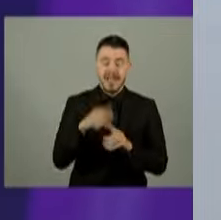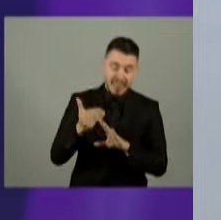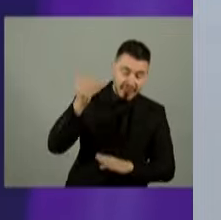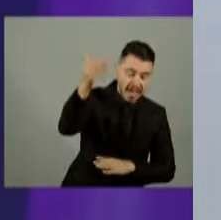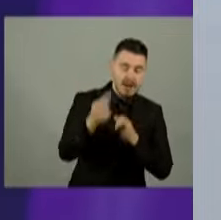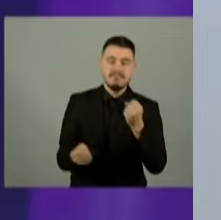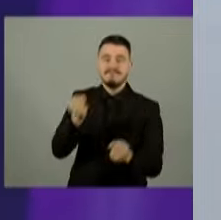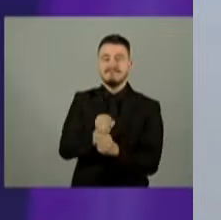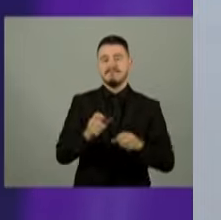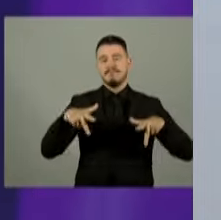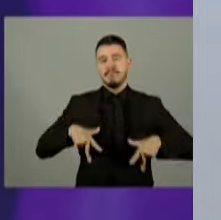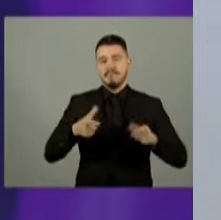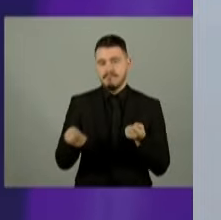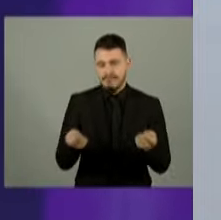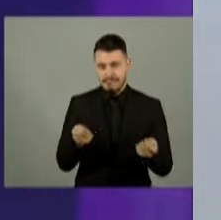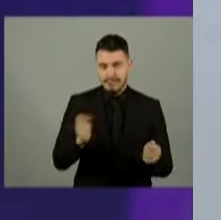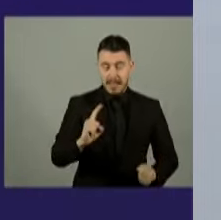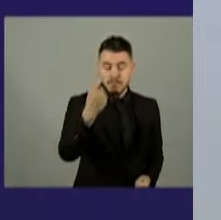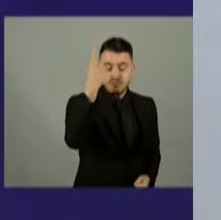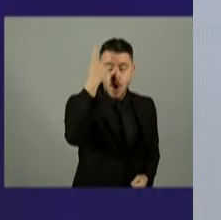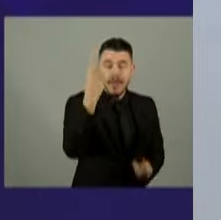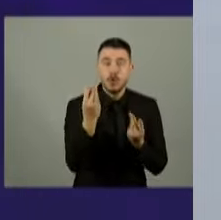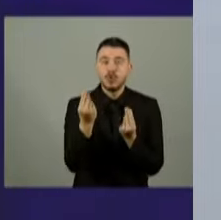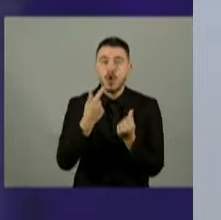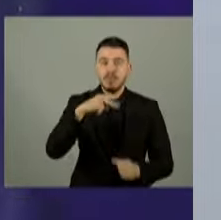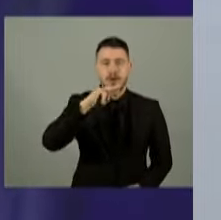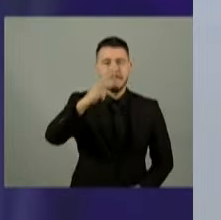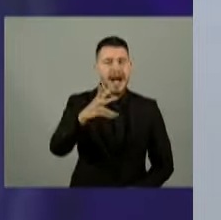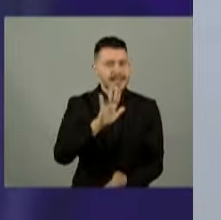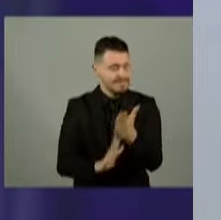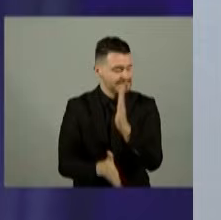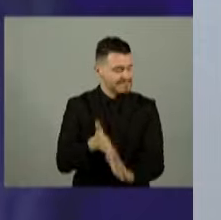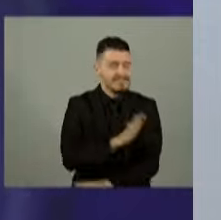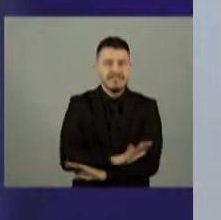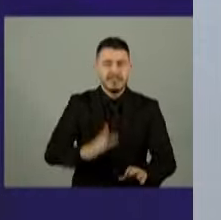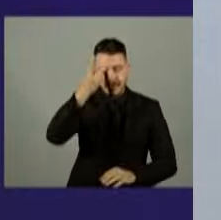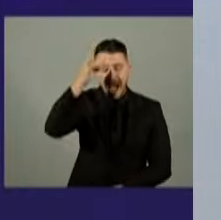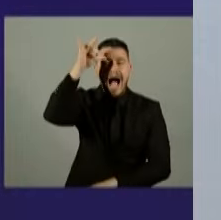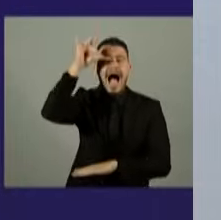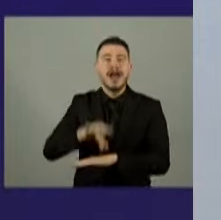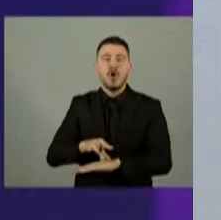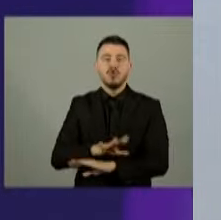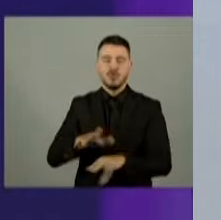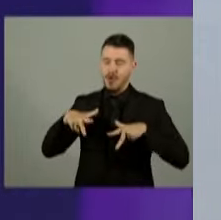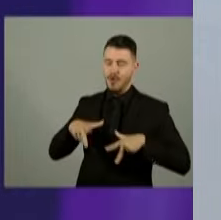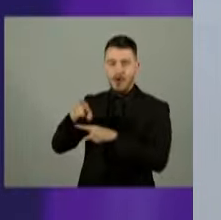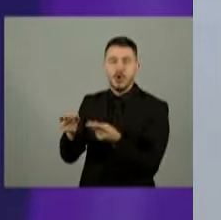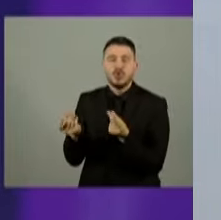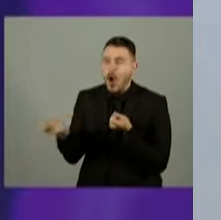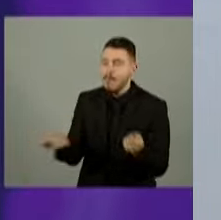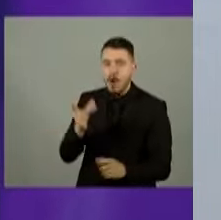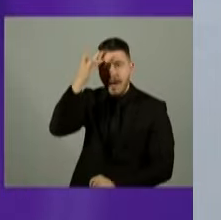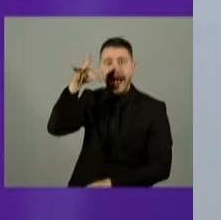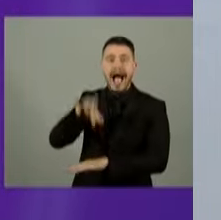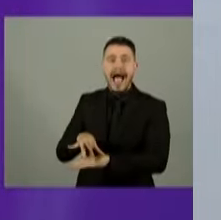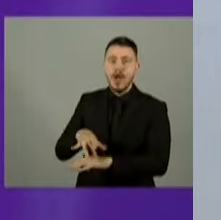Στην πράξη όμως θα μπορέσει να γίνει κάτι τέτοιο? Θα συγκεντρωθούν αρκετοί σύνεδροι οι οποίοι θα μπορούσαν να ενεργήσουν υπέρ του κύριου